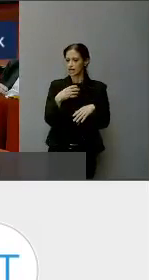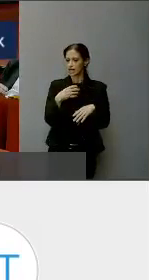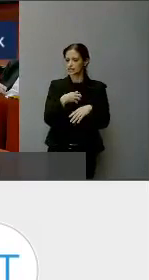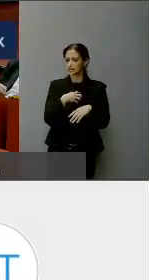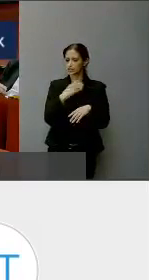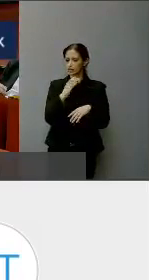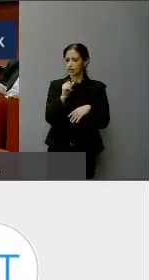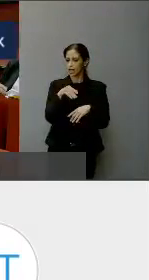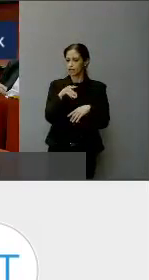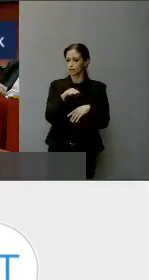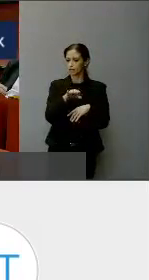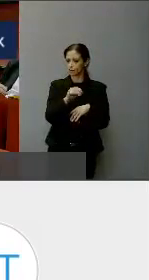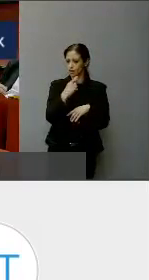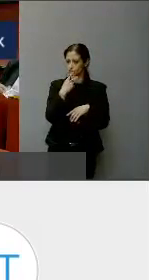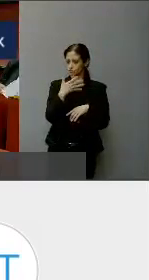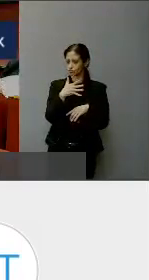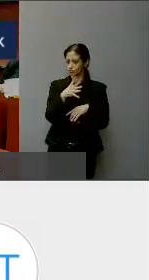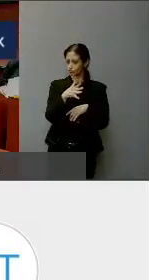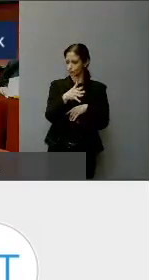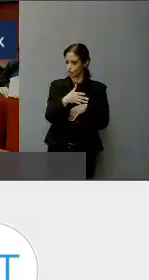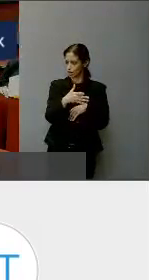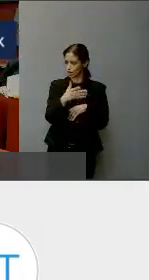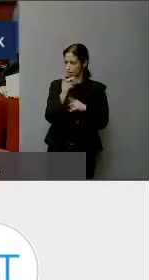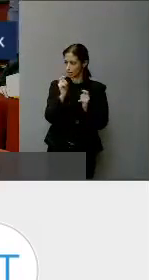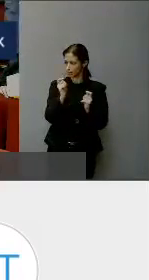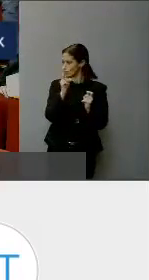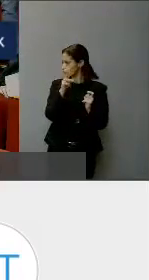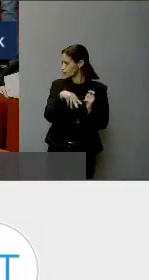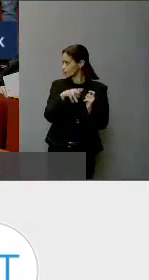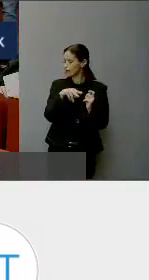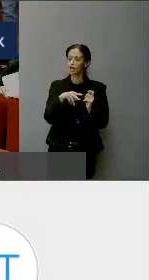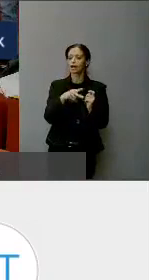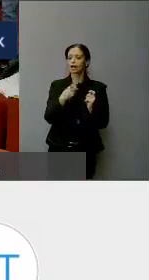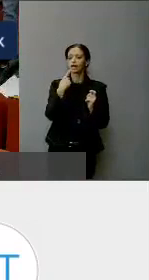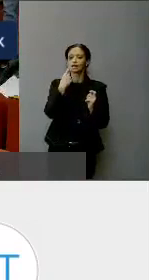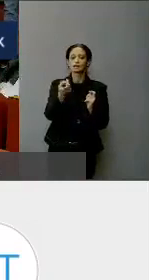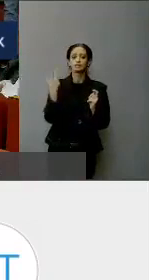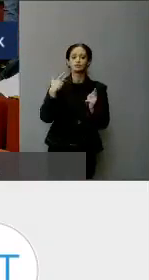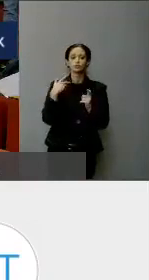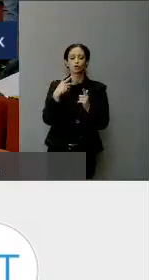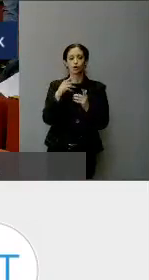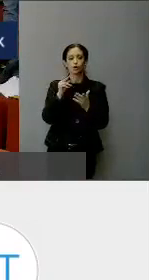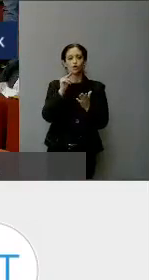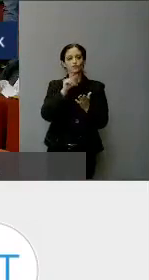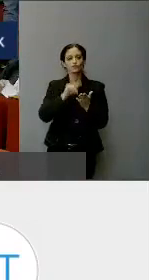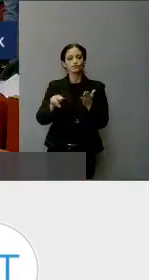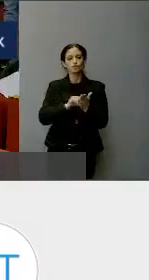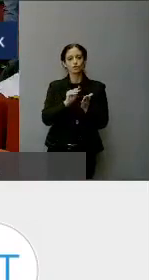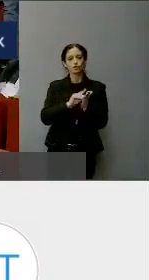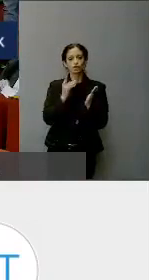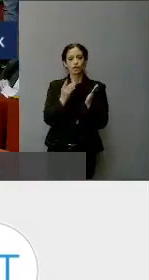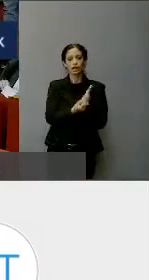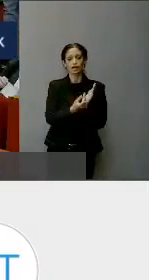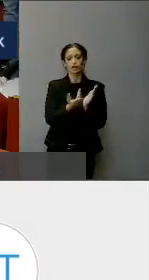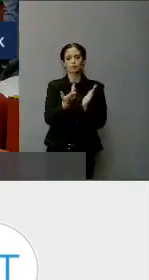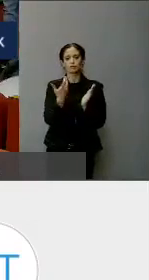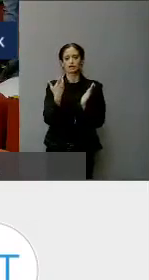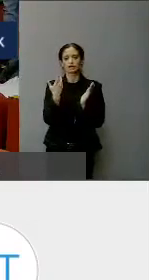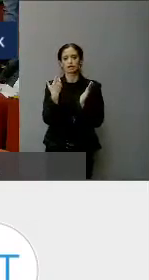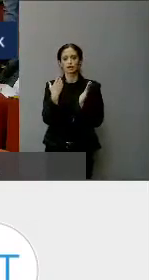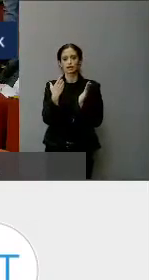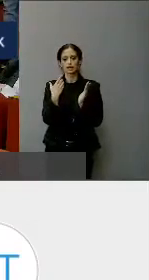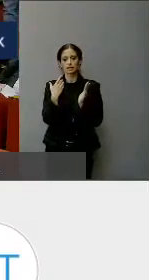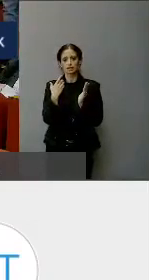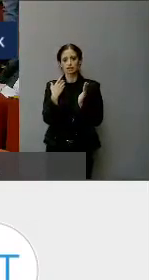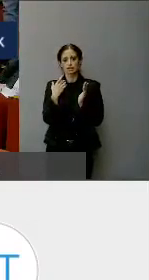dicendo mi pare leggendo sulla stampa che non aveva partecipato al voto una delibera perché il suo studio lo studio campo insieme